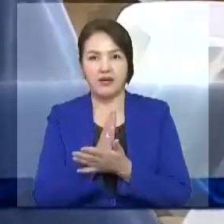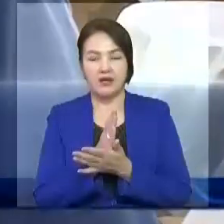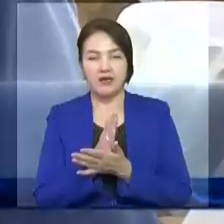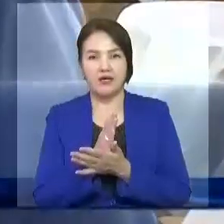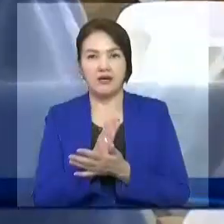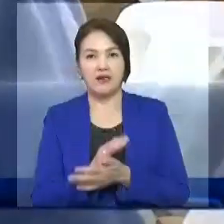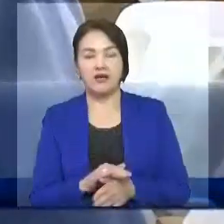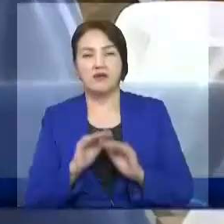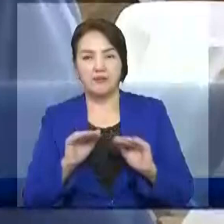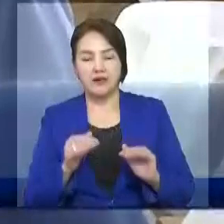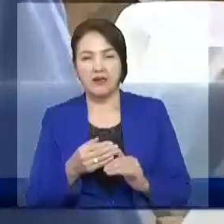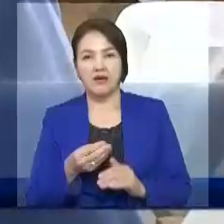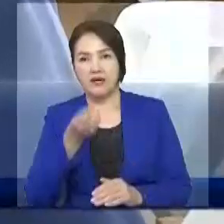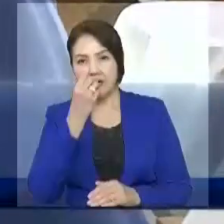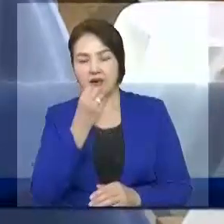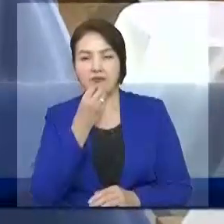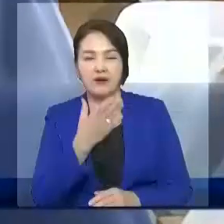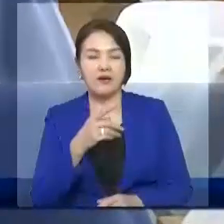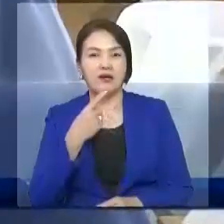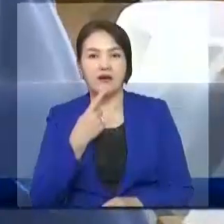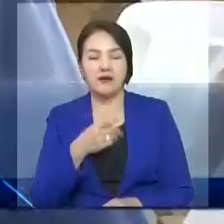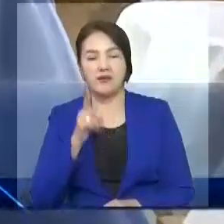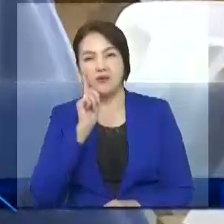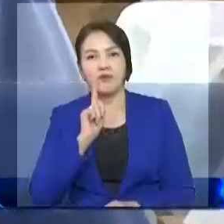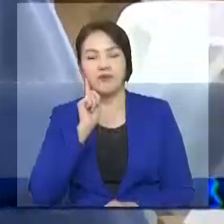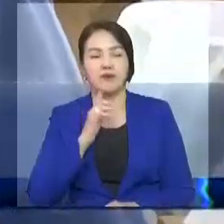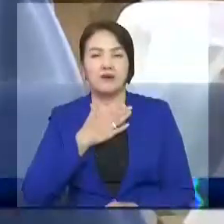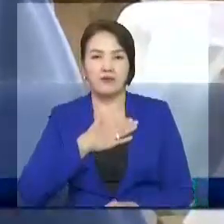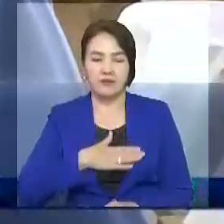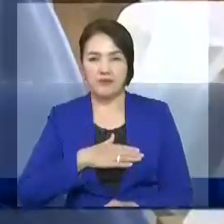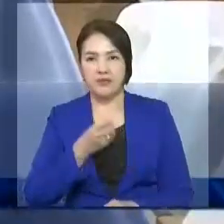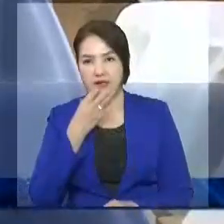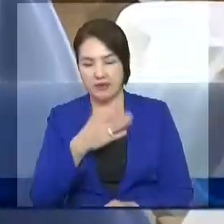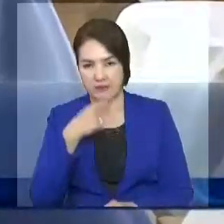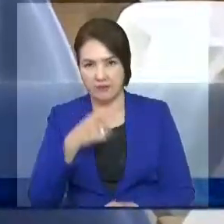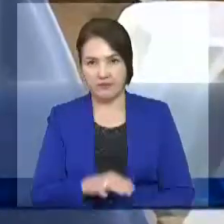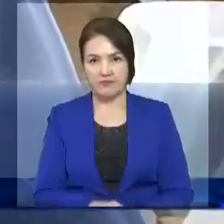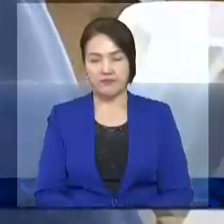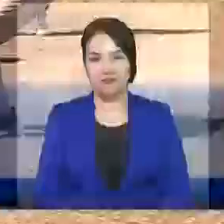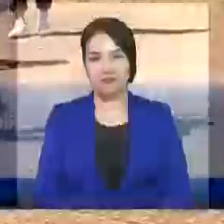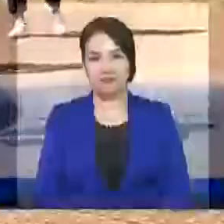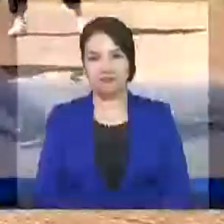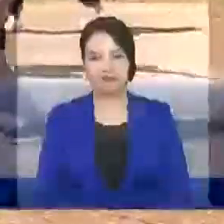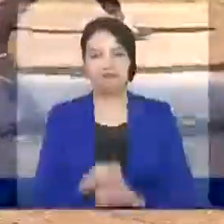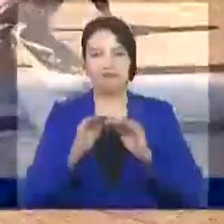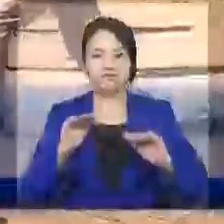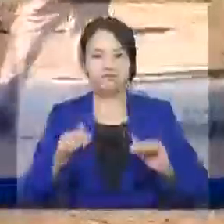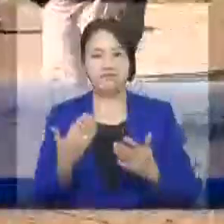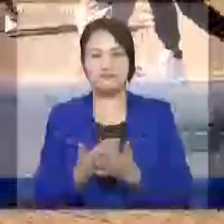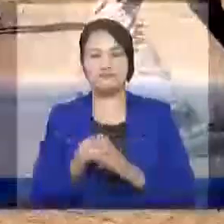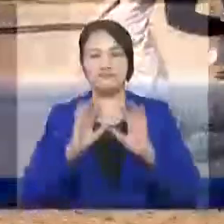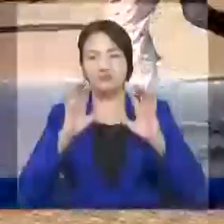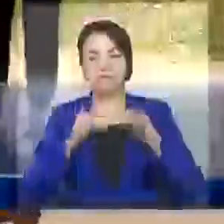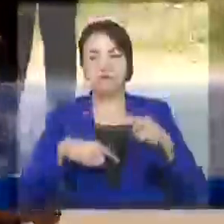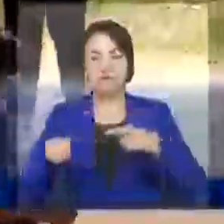Сұраймыз, қалай балдар тамақ деп жақсы апай, тойымды, сыңымды жақсы деп балдар айтып жатыр. Балалар арасында